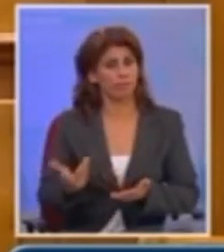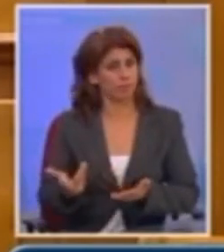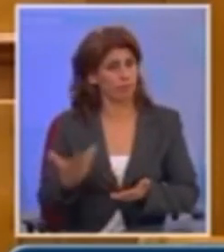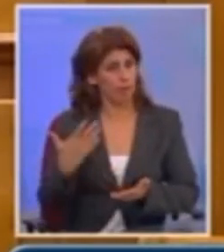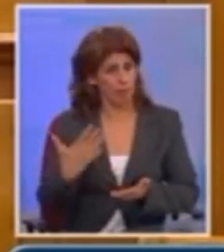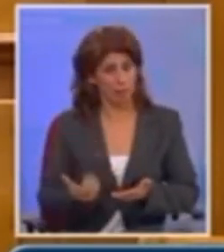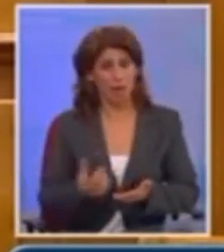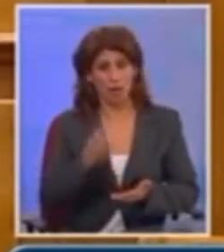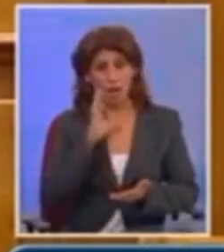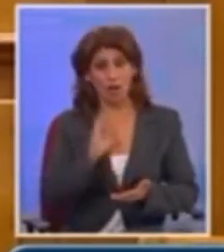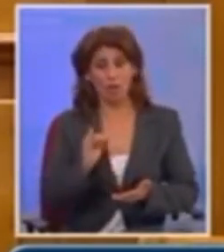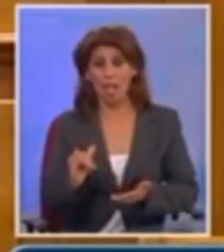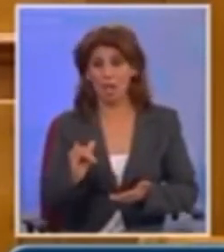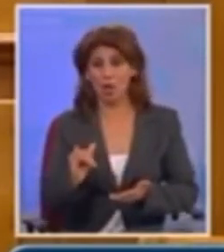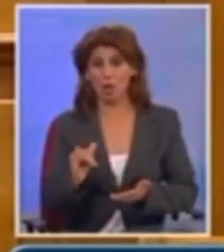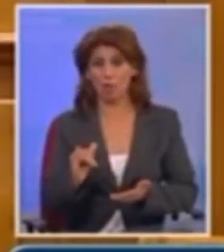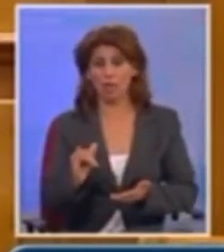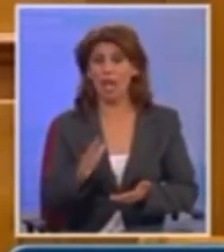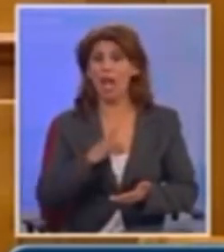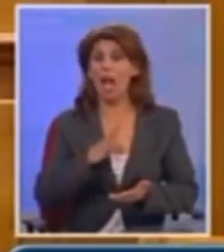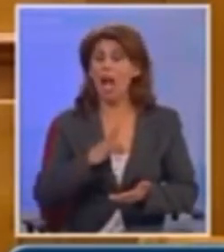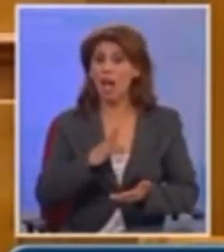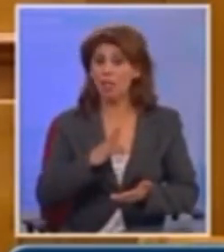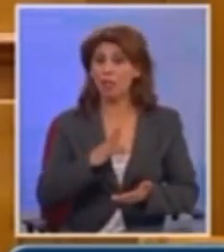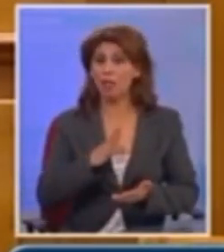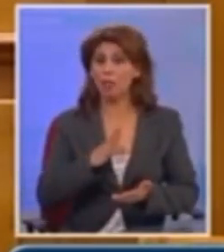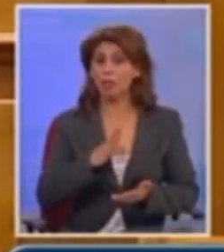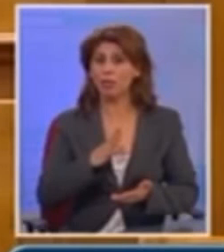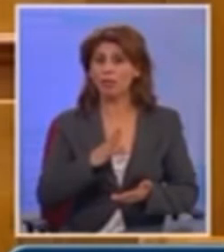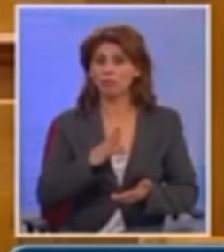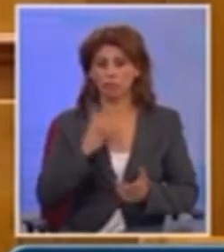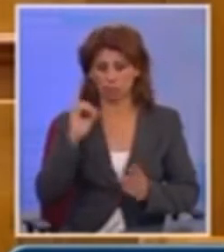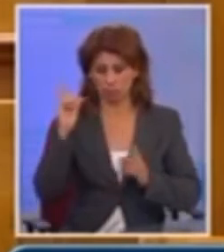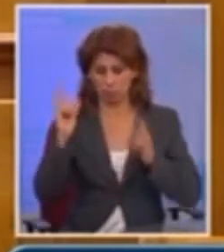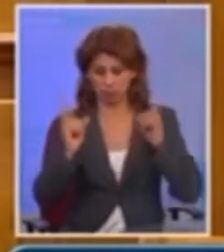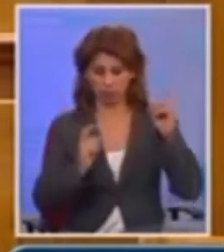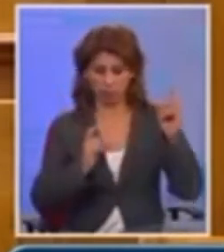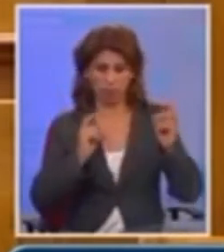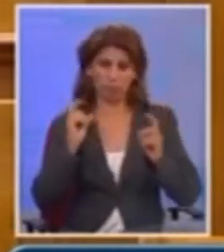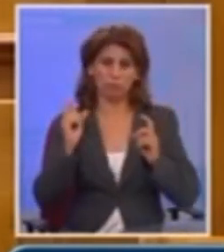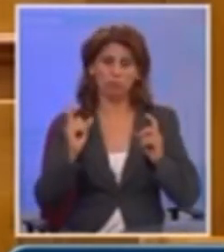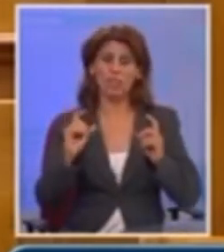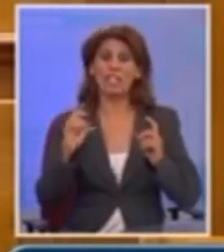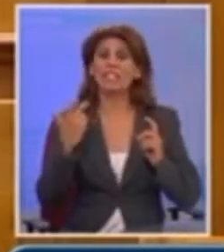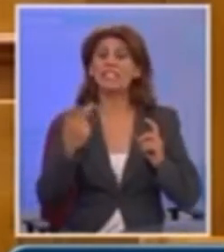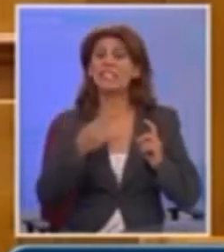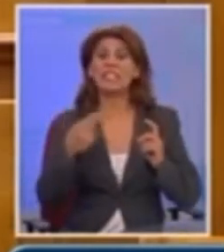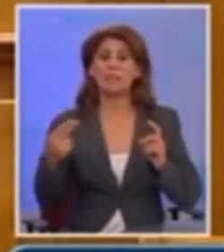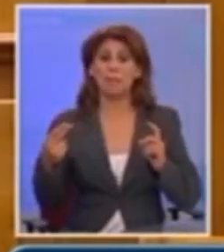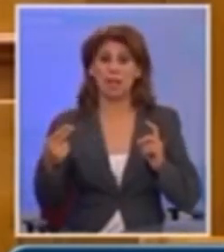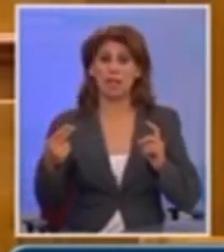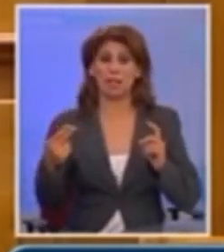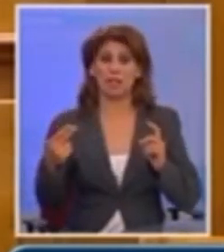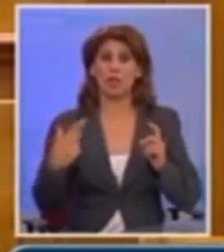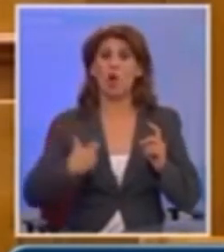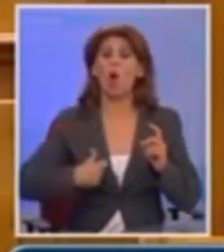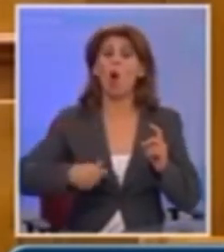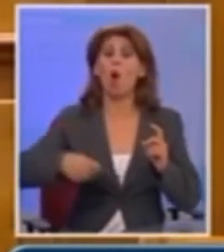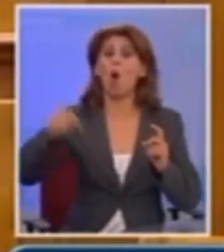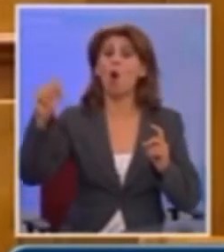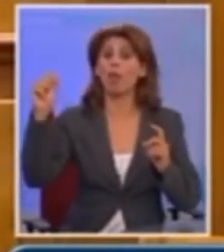Υπάρχουν αλήθεια ακόμη άνθρωποι που αναρωτιούνται τι σημαίνει το